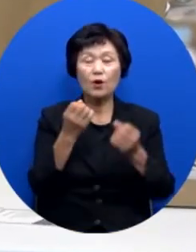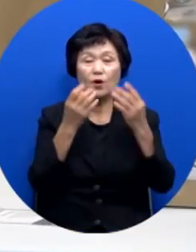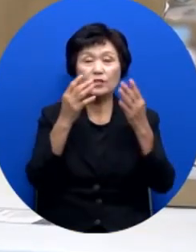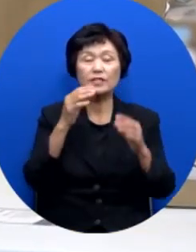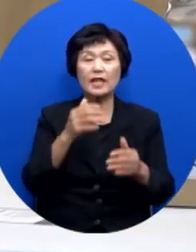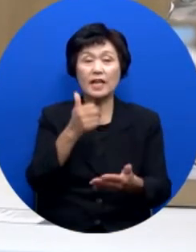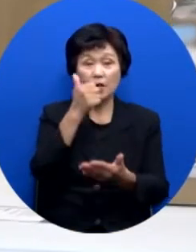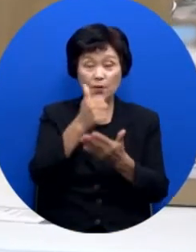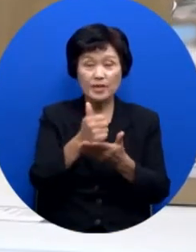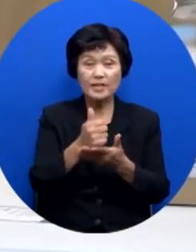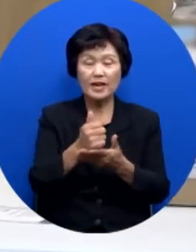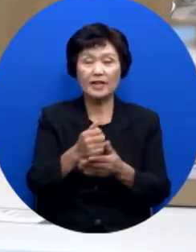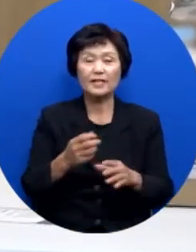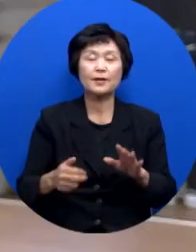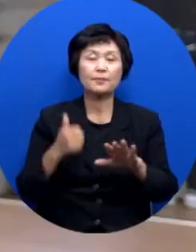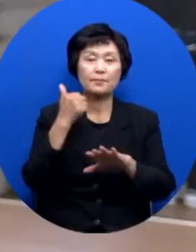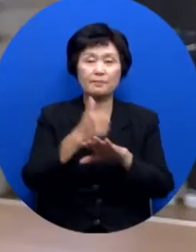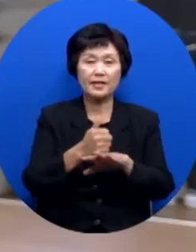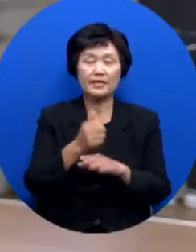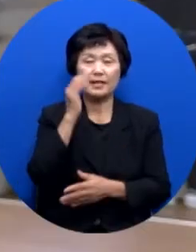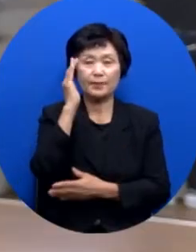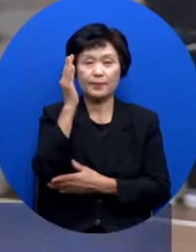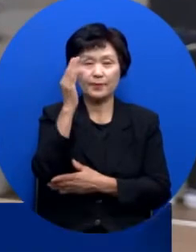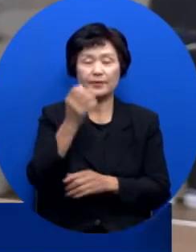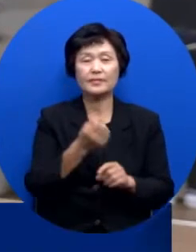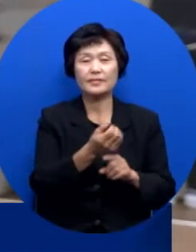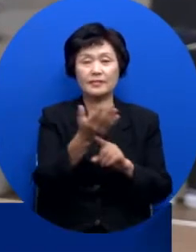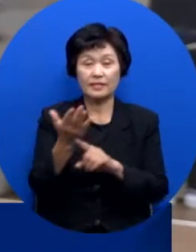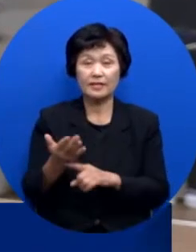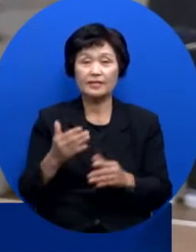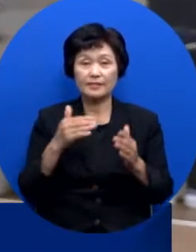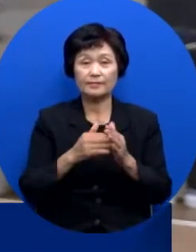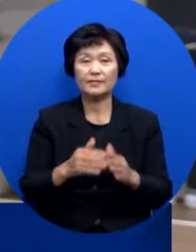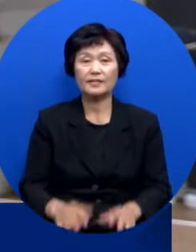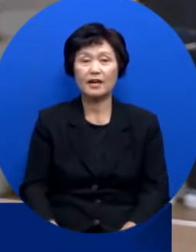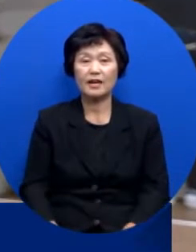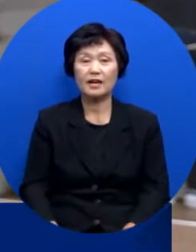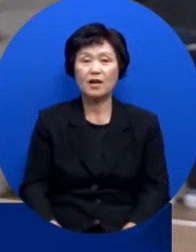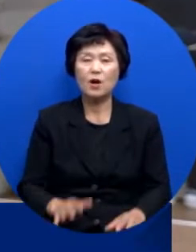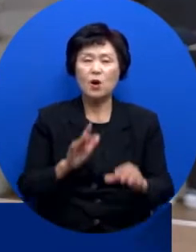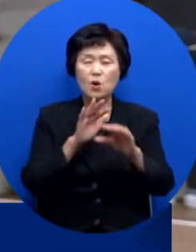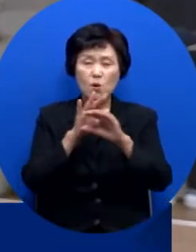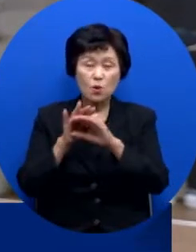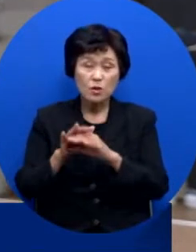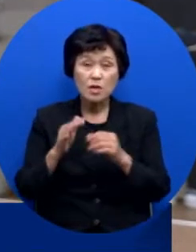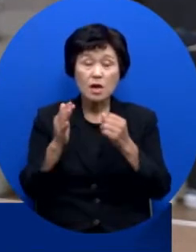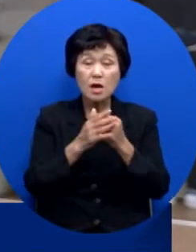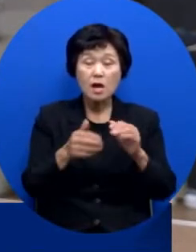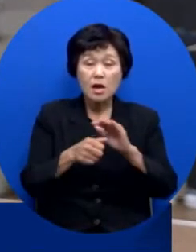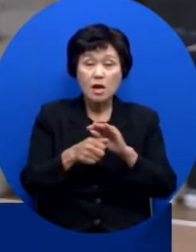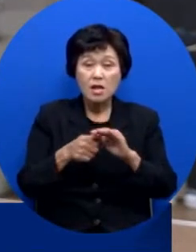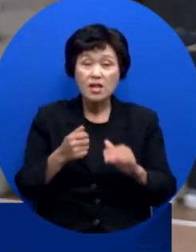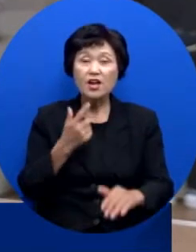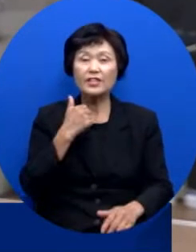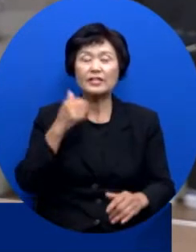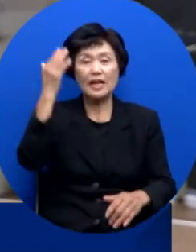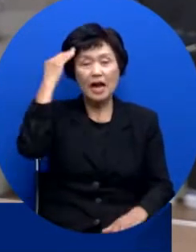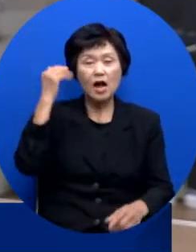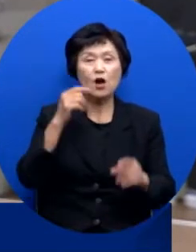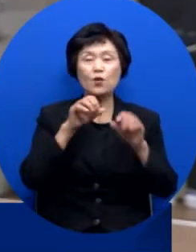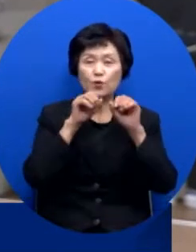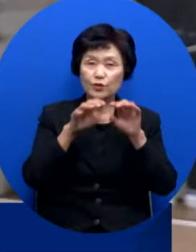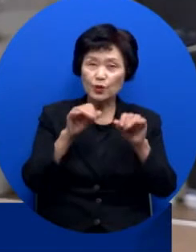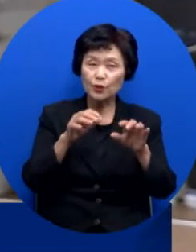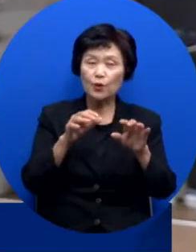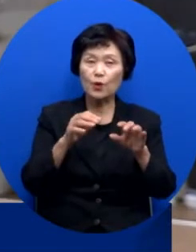대표회장이 취임사를 전했습니다. 그동안 코로나로 인해서 침체되어 있는 그런 한국 선교의 불을 다시